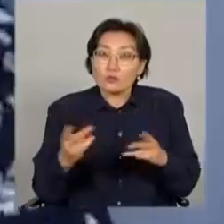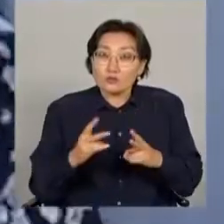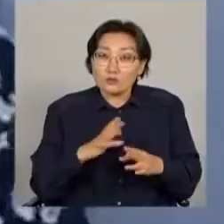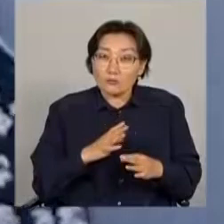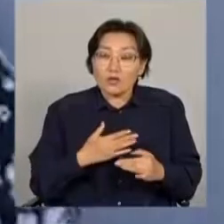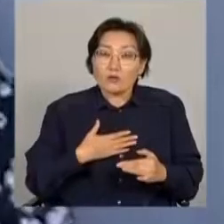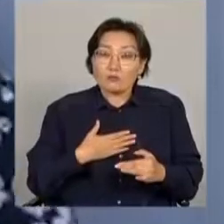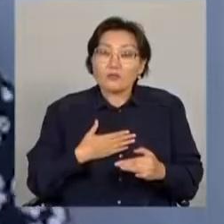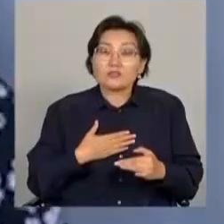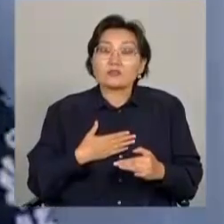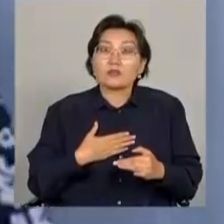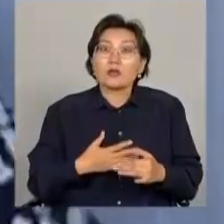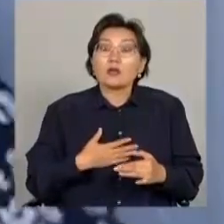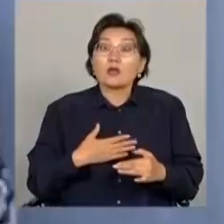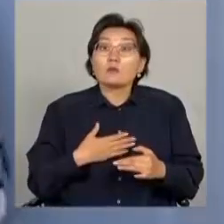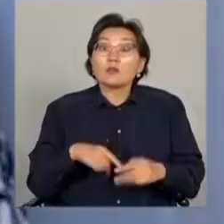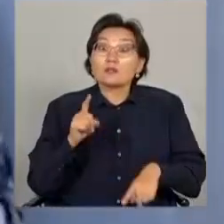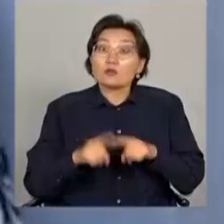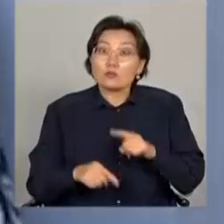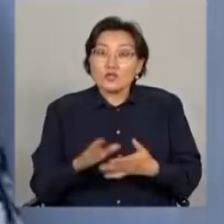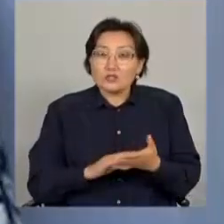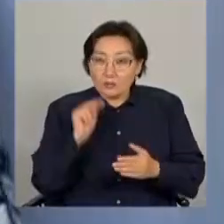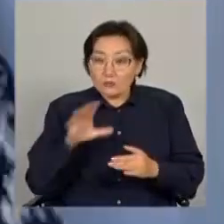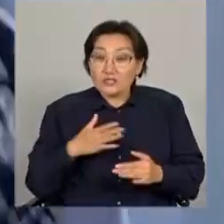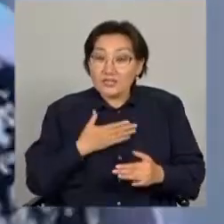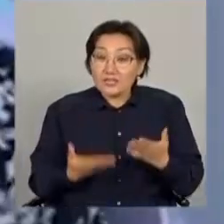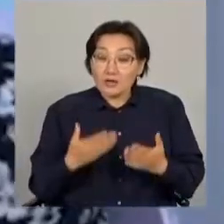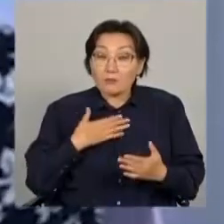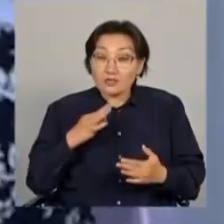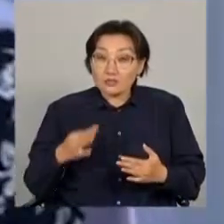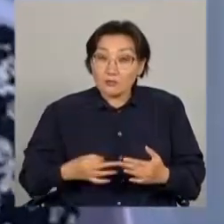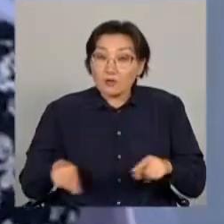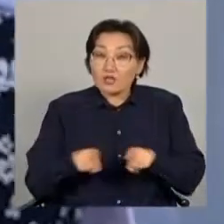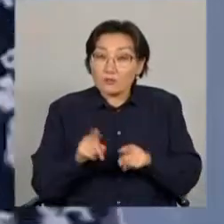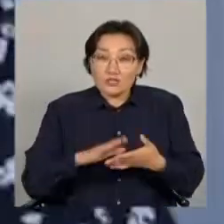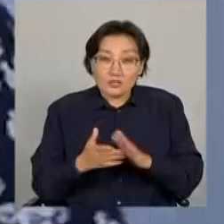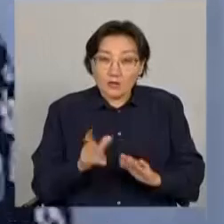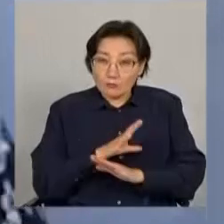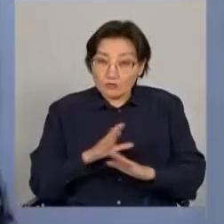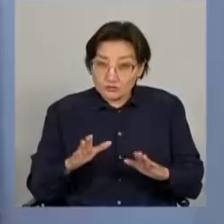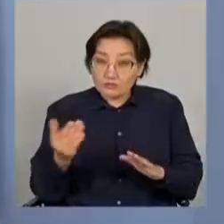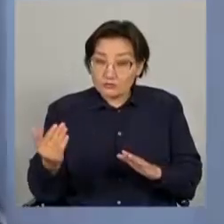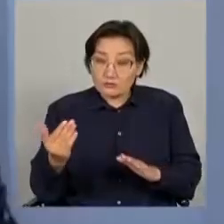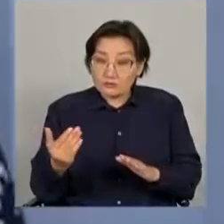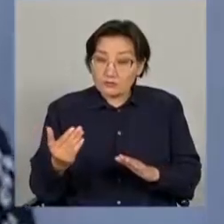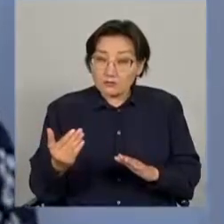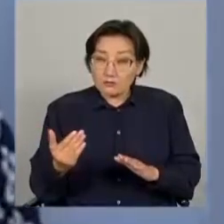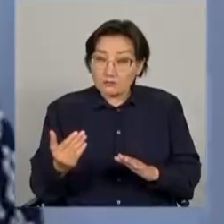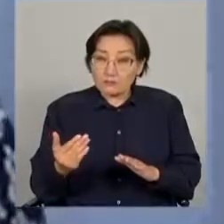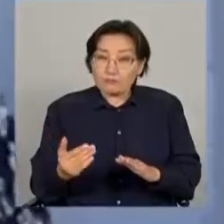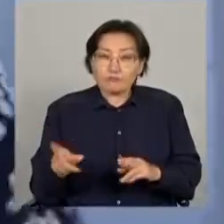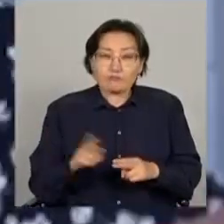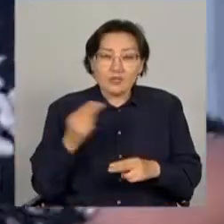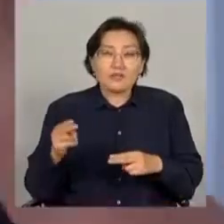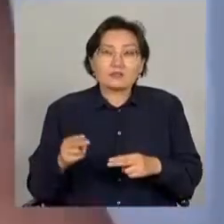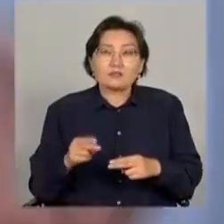Біздің балдар ешқандай кінәсі жоқ бұл жерде. Егер менің балам кінәсіз болғанда, дәл мынандай жағдай болмайтын еді. Ол жазсыздан